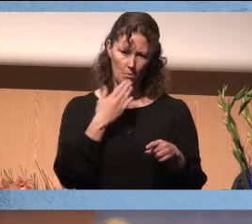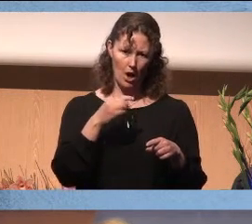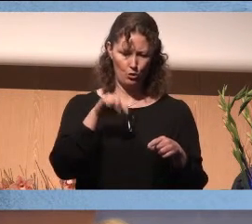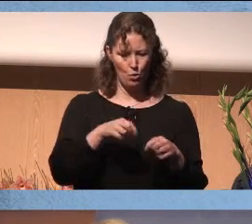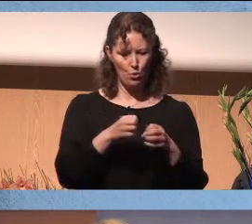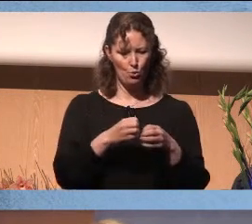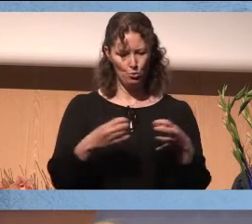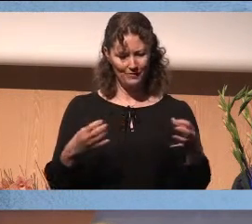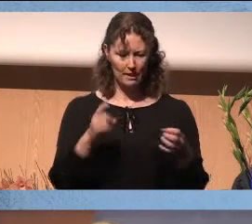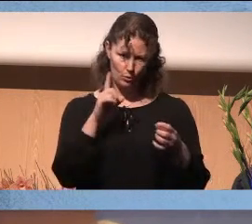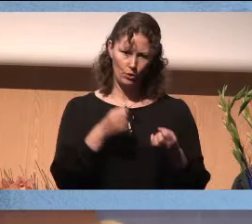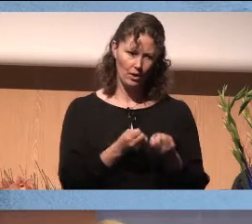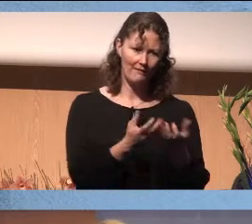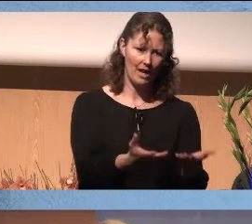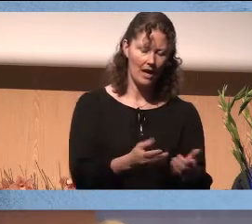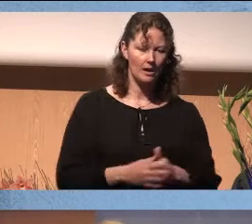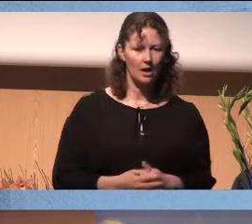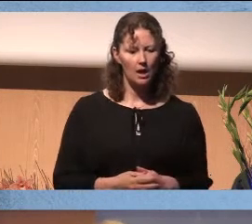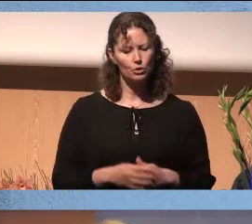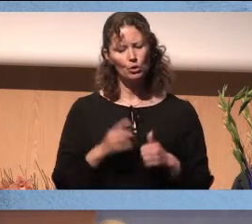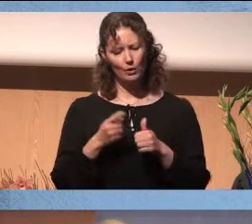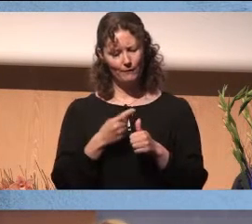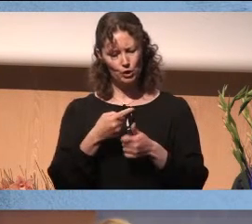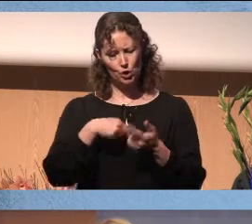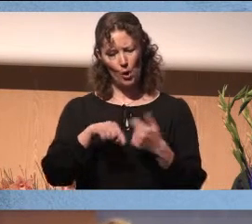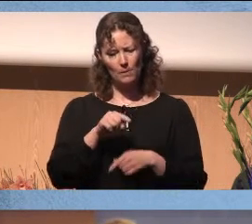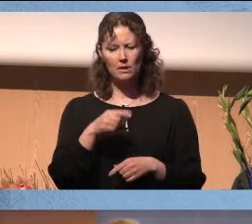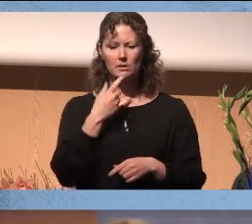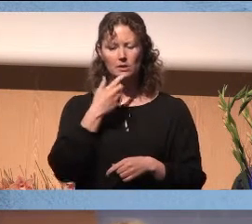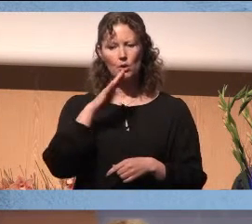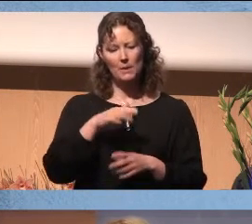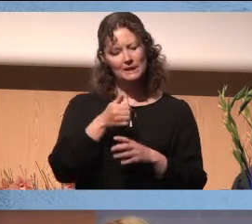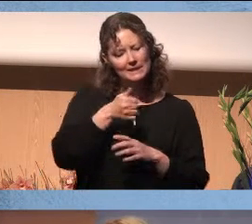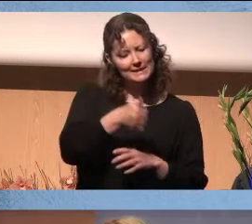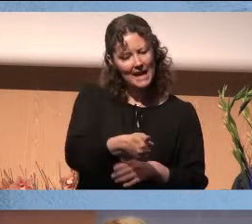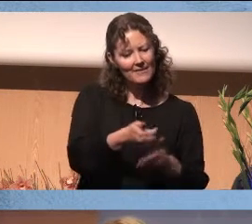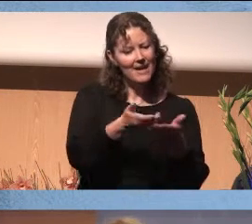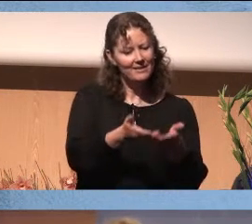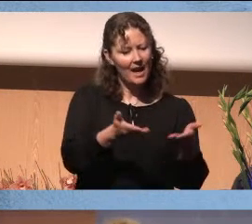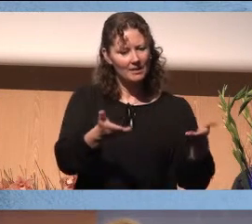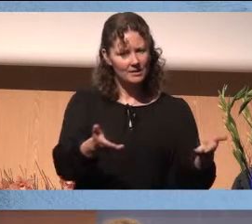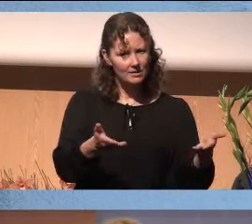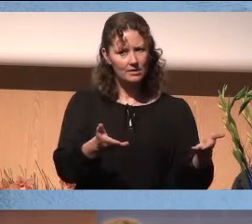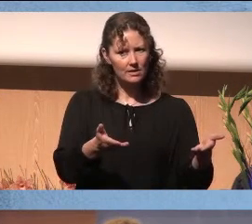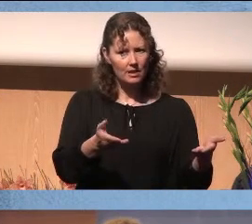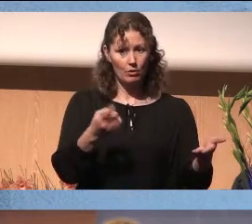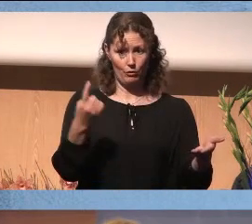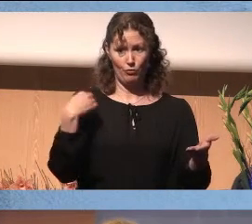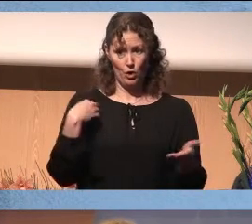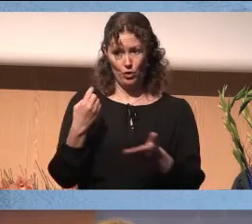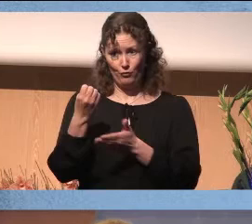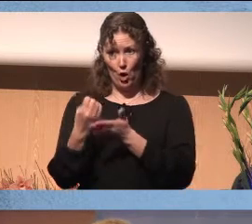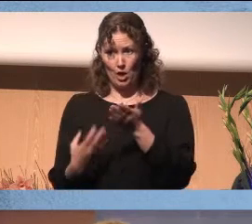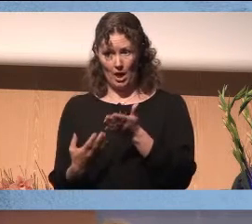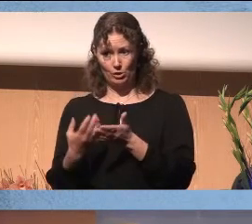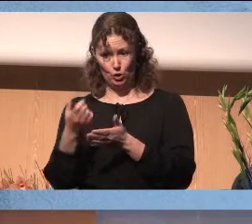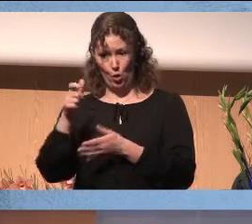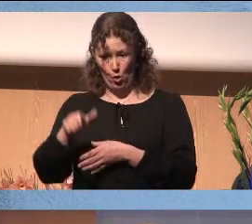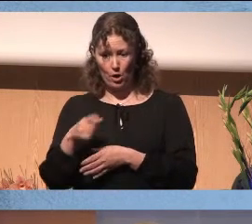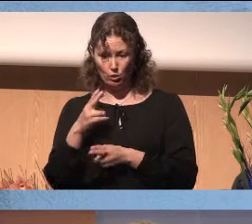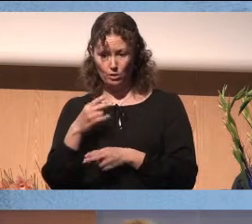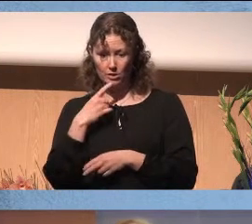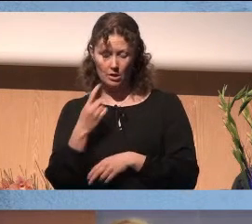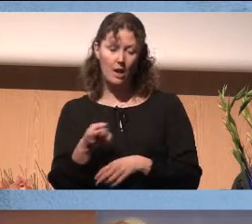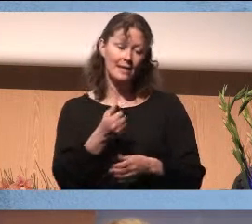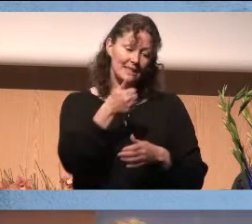levere. Så nå handler det I første rekke om at selve tjenesten, og det var jo forrige foredragsholder også innom, det